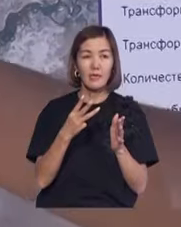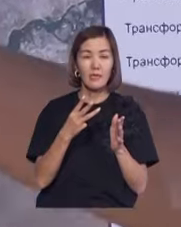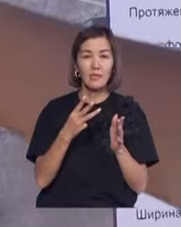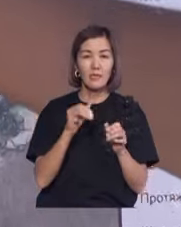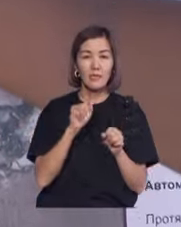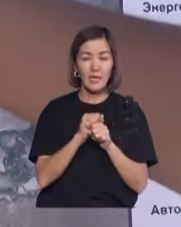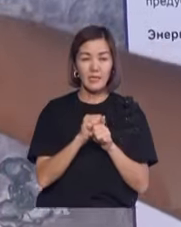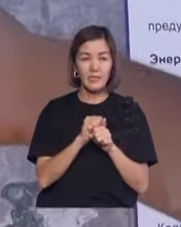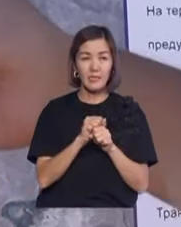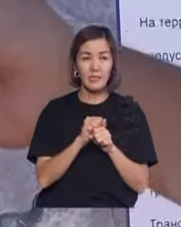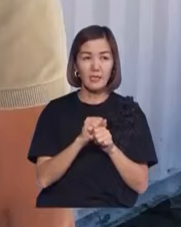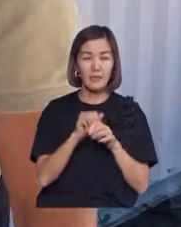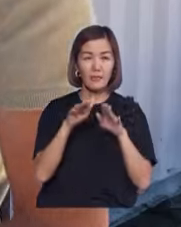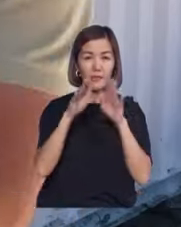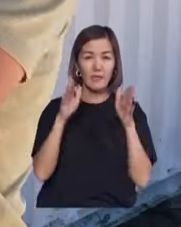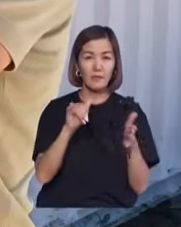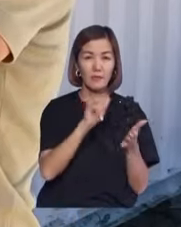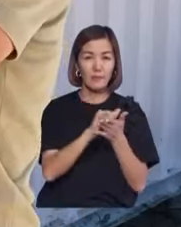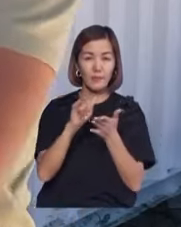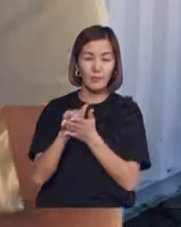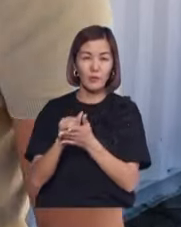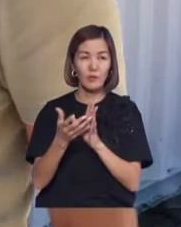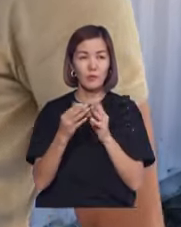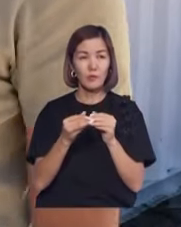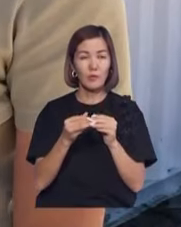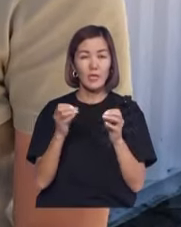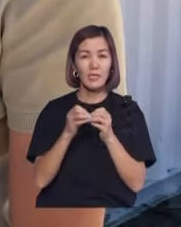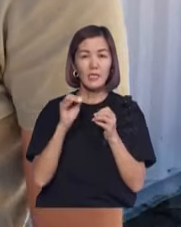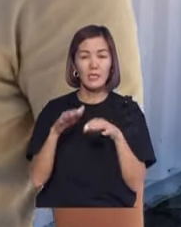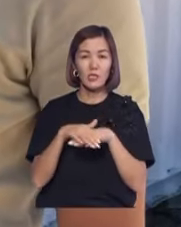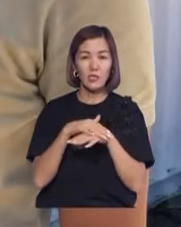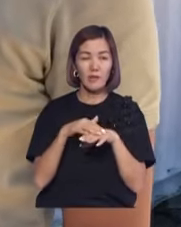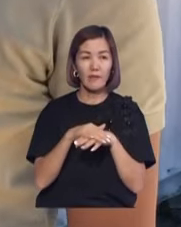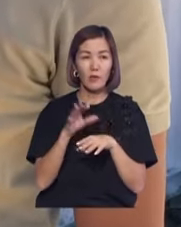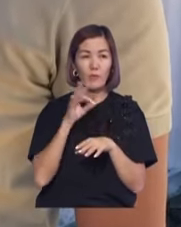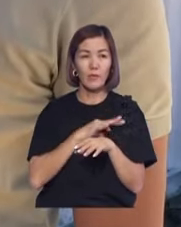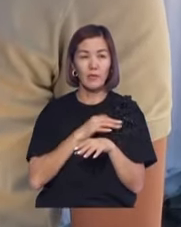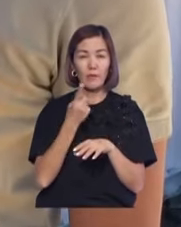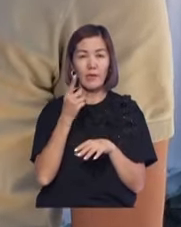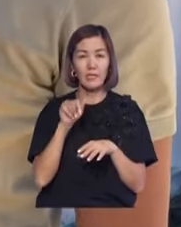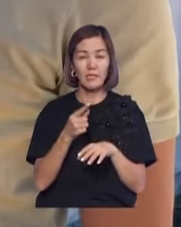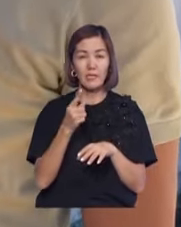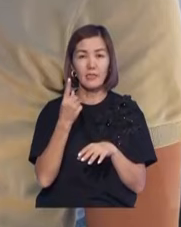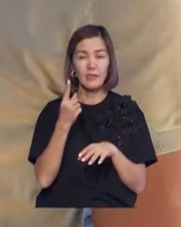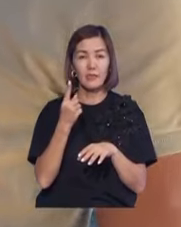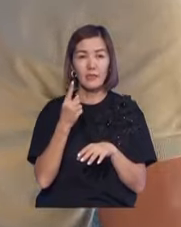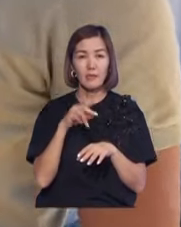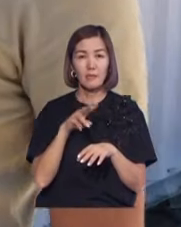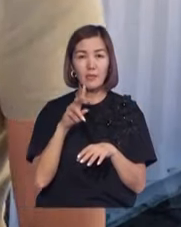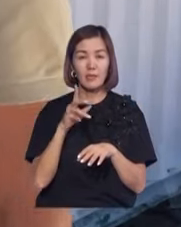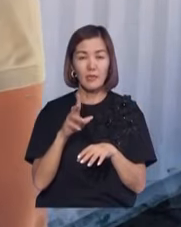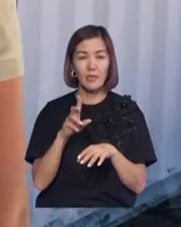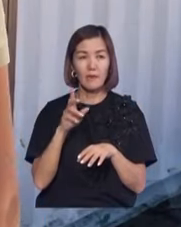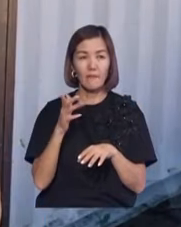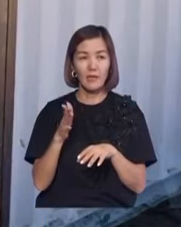В случае, если в Лепсе и в Кокжиде населяют где-то ориентировочно 10 тысяч человек, и они будут потреблять 1-1,5 мегаватт. То